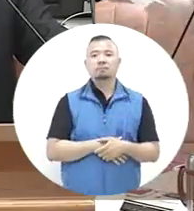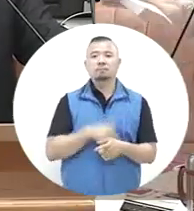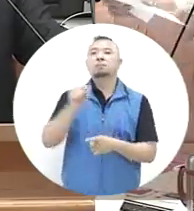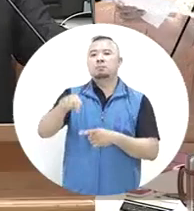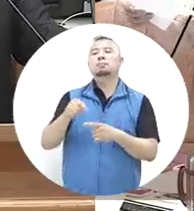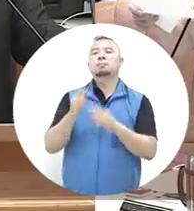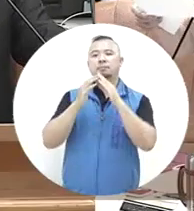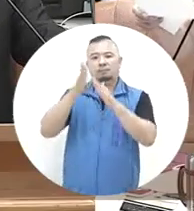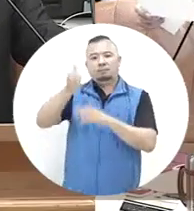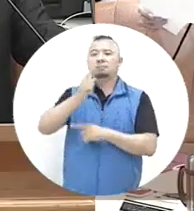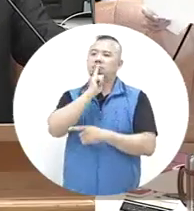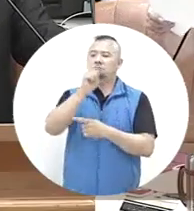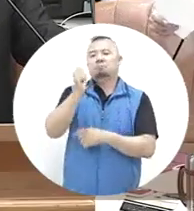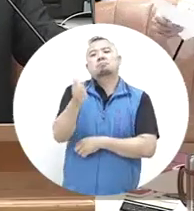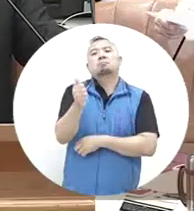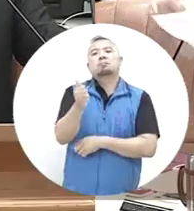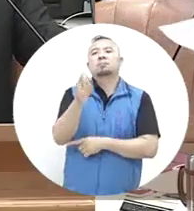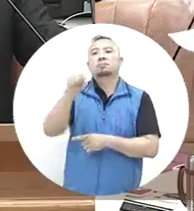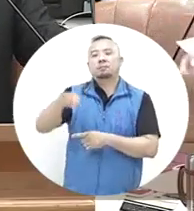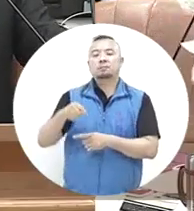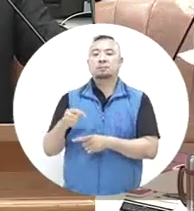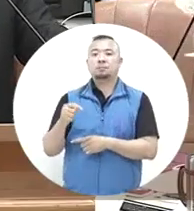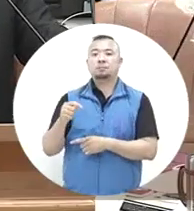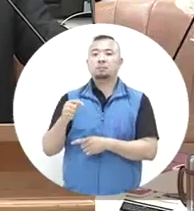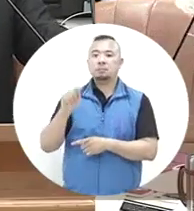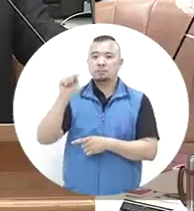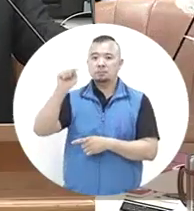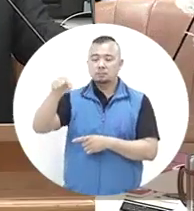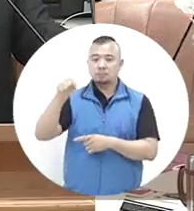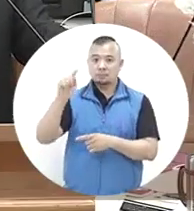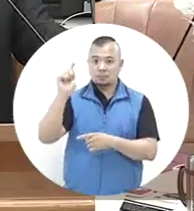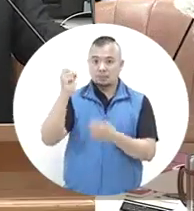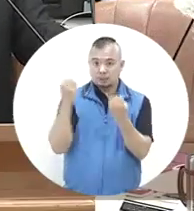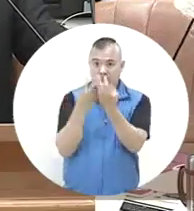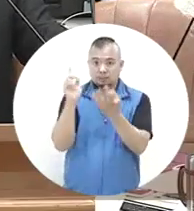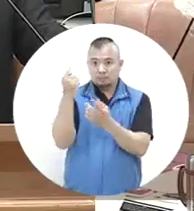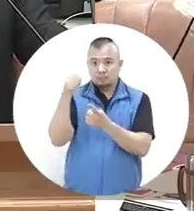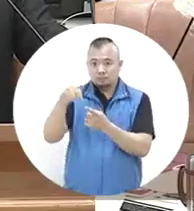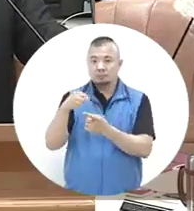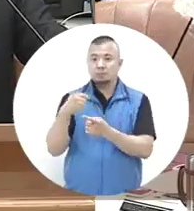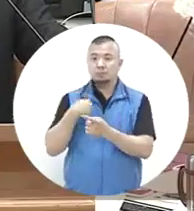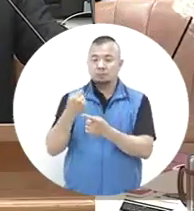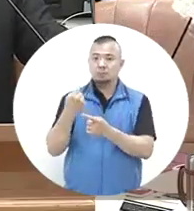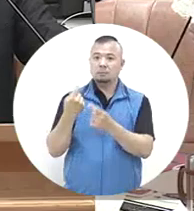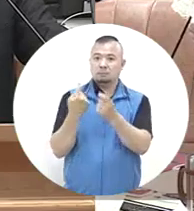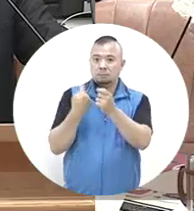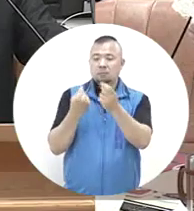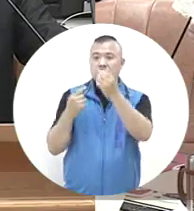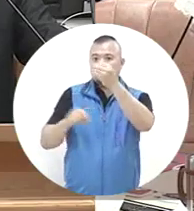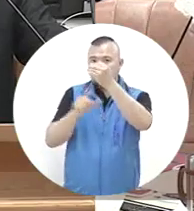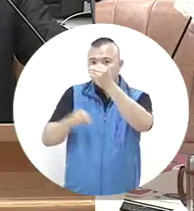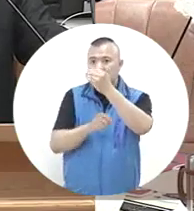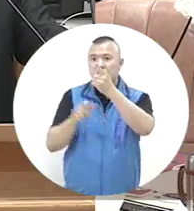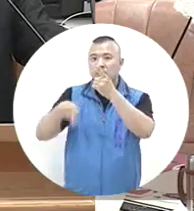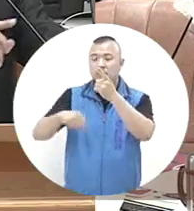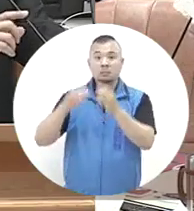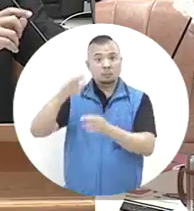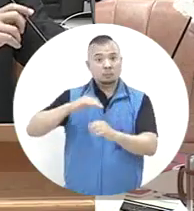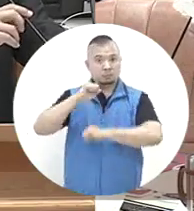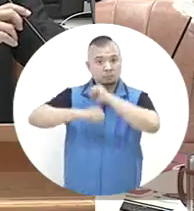管理来。 你的模型枪管理 不好。去年9月，中央订了低动能枪支输入审查规定，您知道